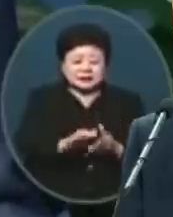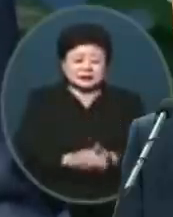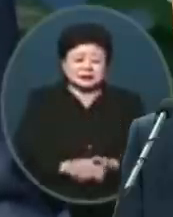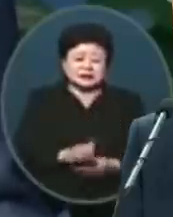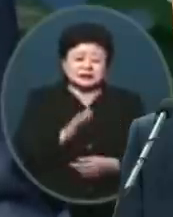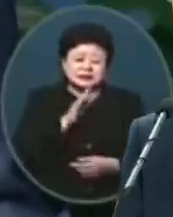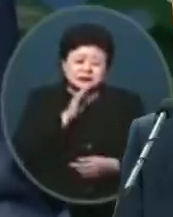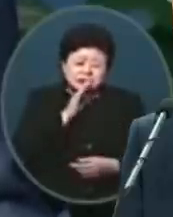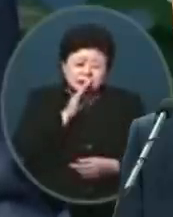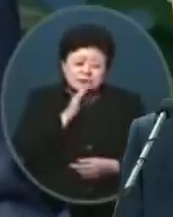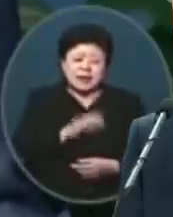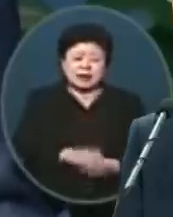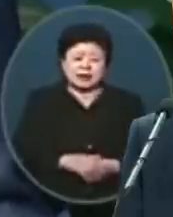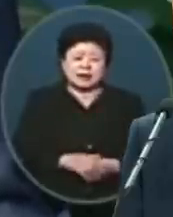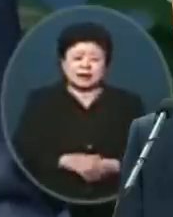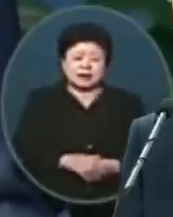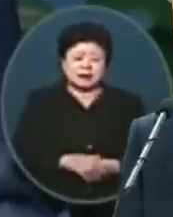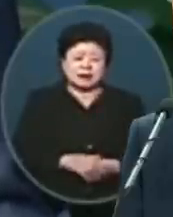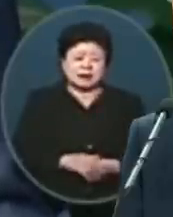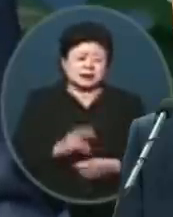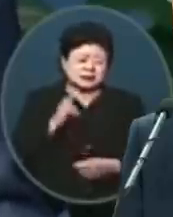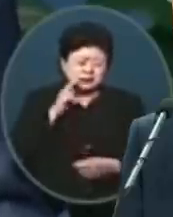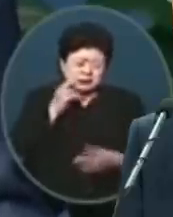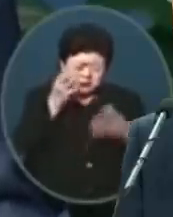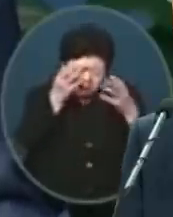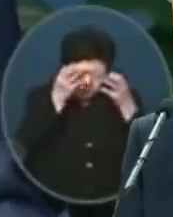아주 극단의 고통에